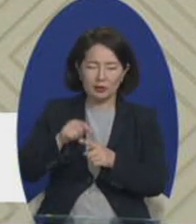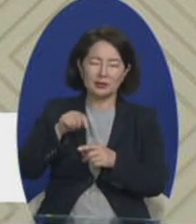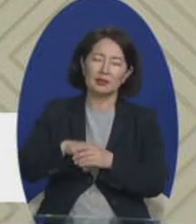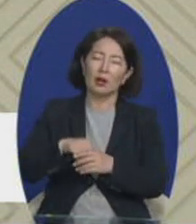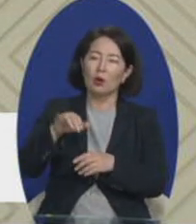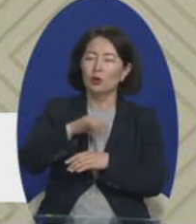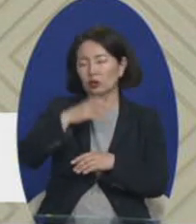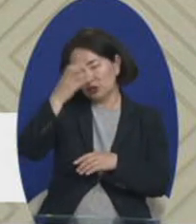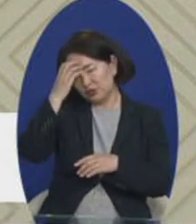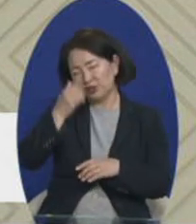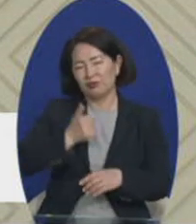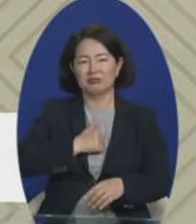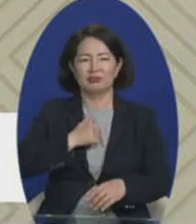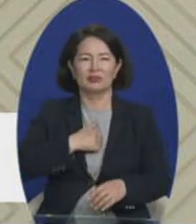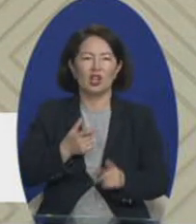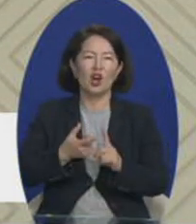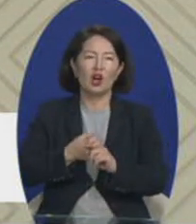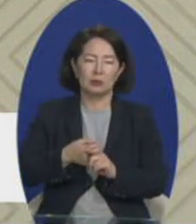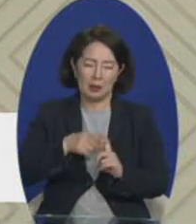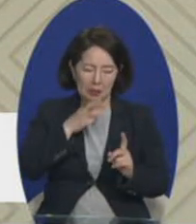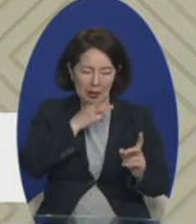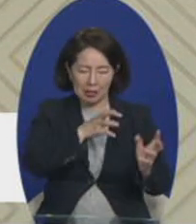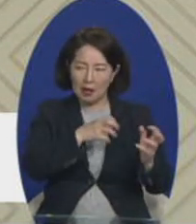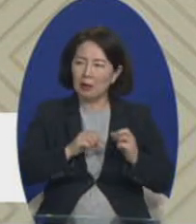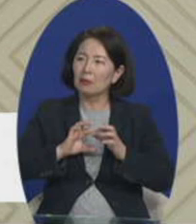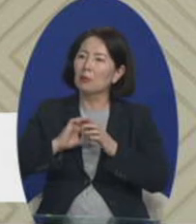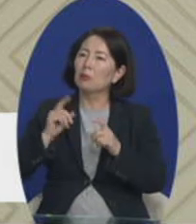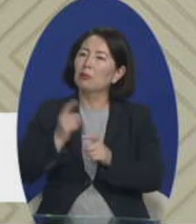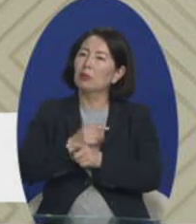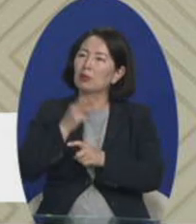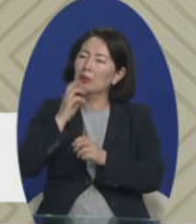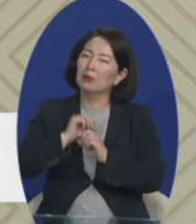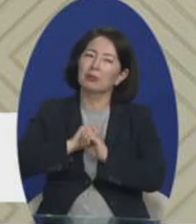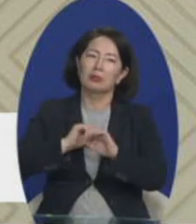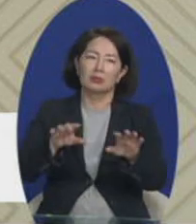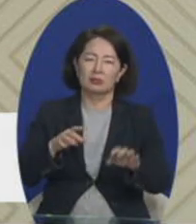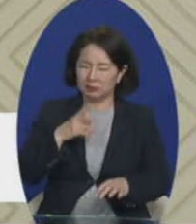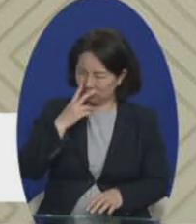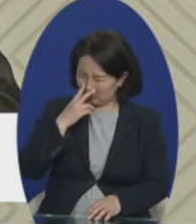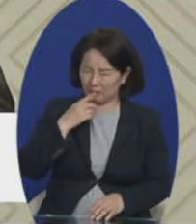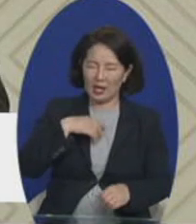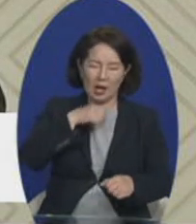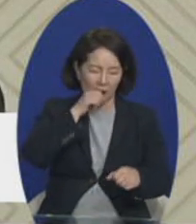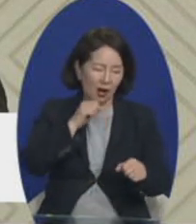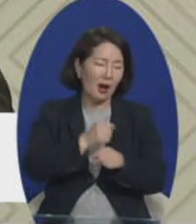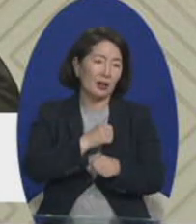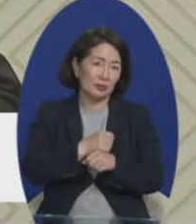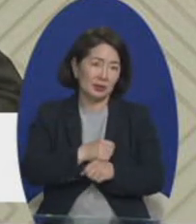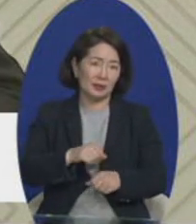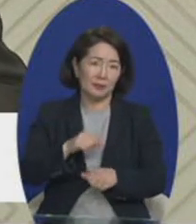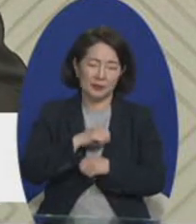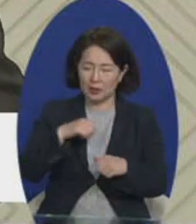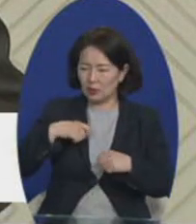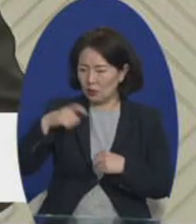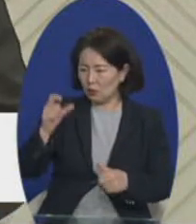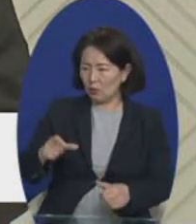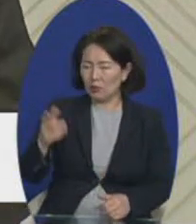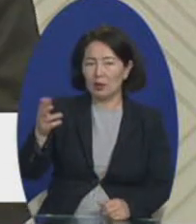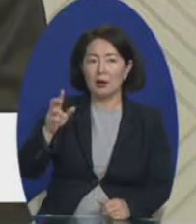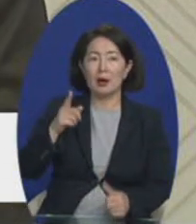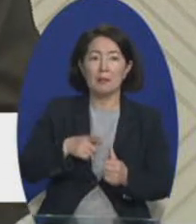зорилгоор одоо ийм мэдээллүүдийг одоо буруу ташаа мэдээллүүдийг хийж байгаад би бас гүнийг харамсаж байгаа. Иргэн бат найрамдлын хэлсэн мэдээллээр